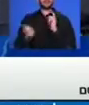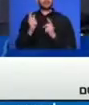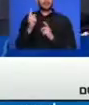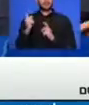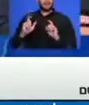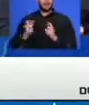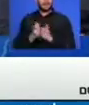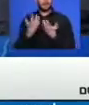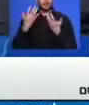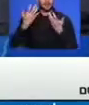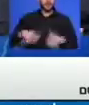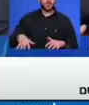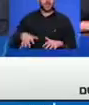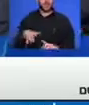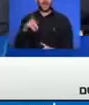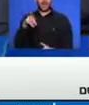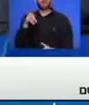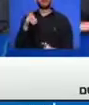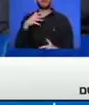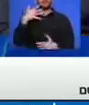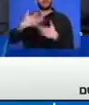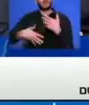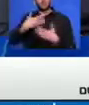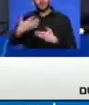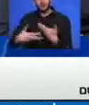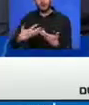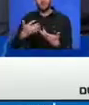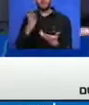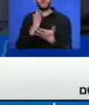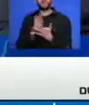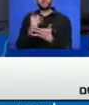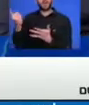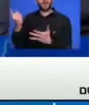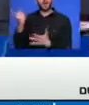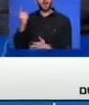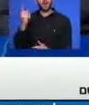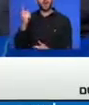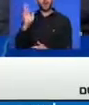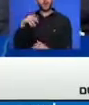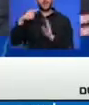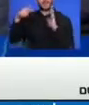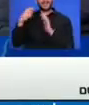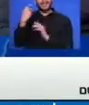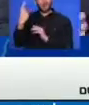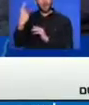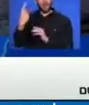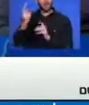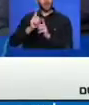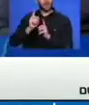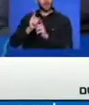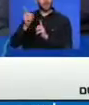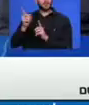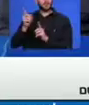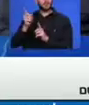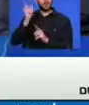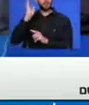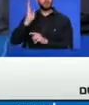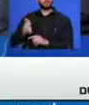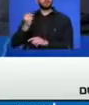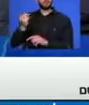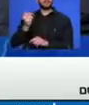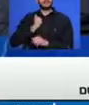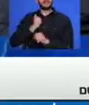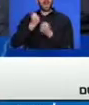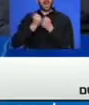לא מוצלח, שמוביל בעצם את אוברדור, יש סרטונים של זה, להורות לצבא לשחרר את, את אותו